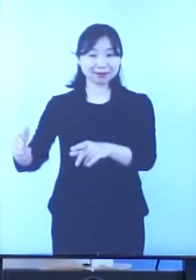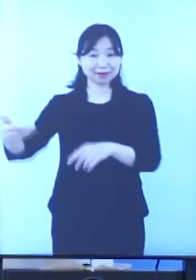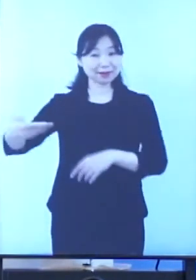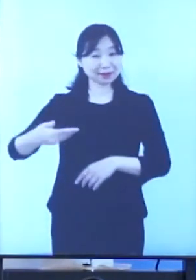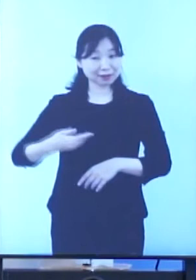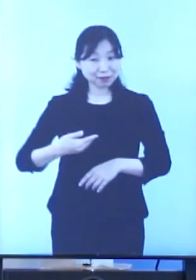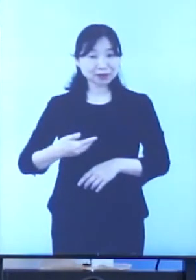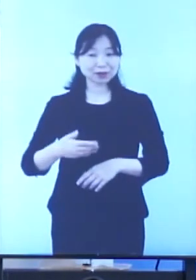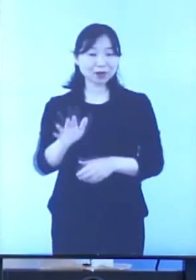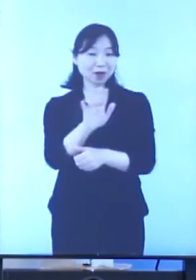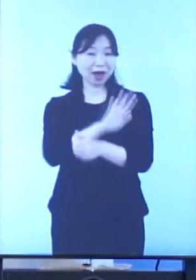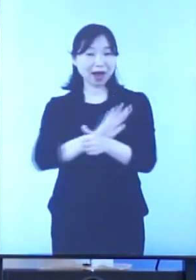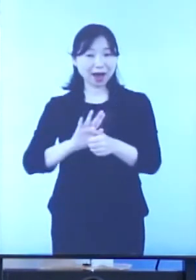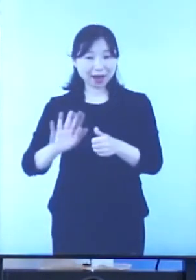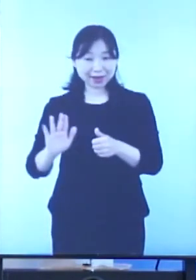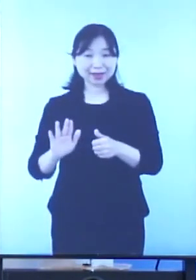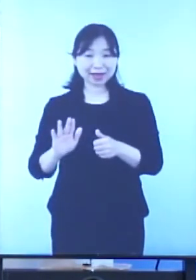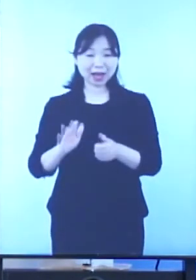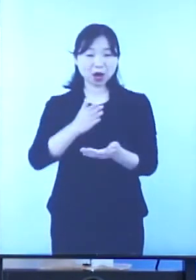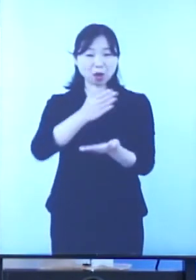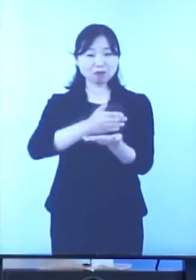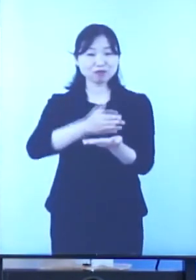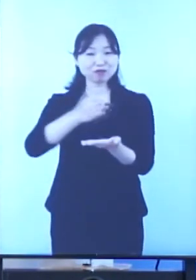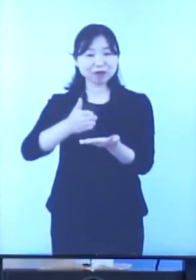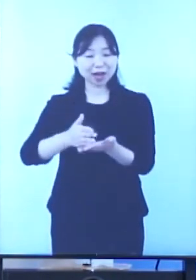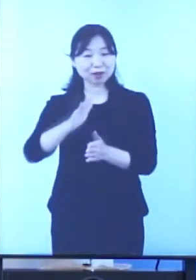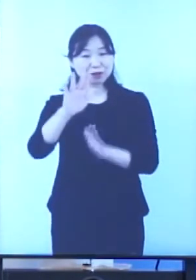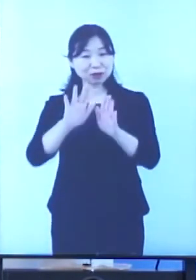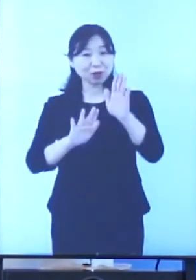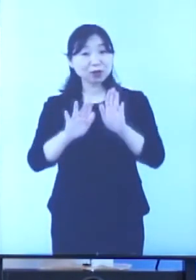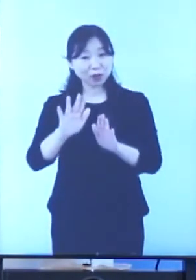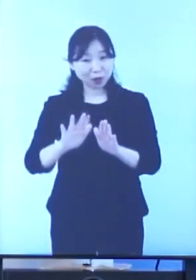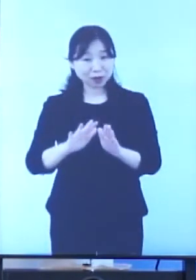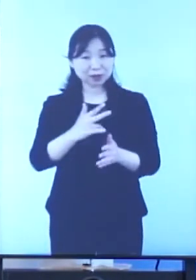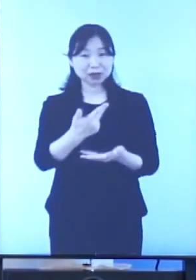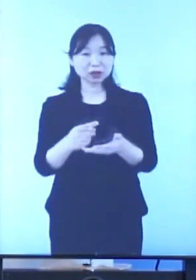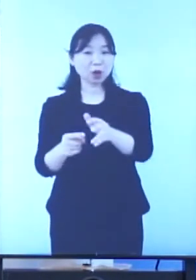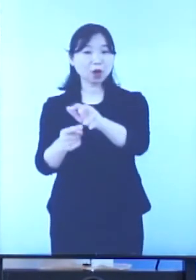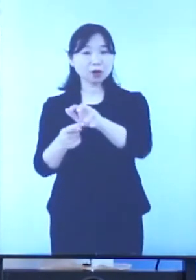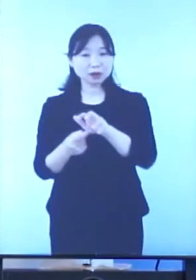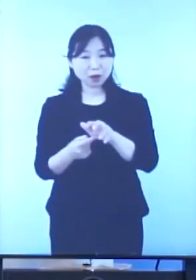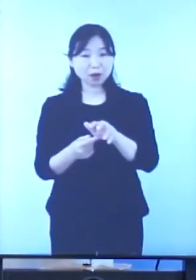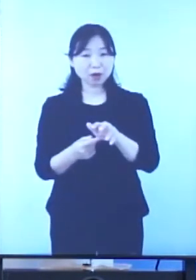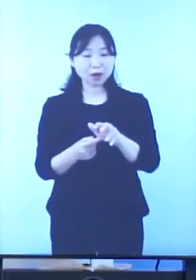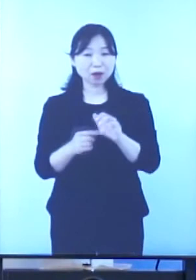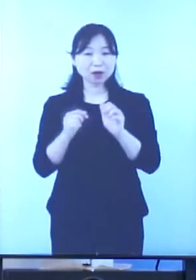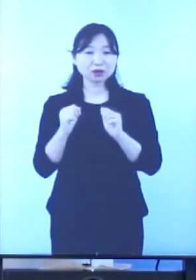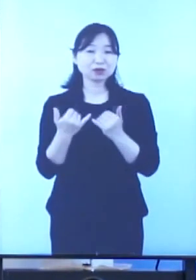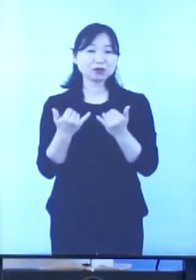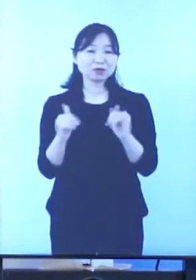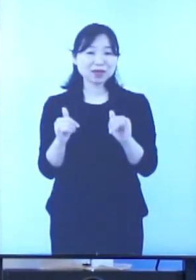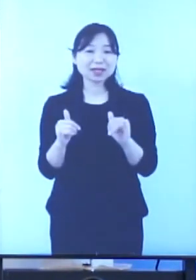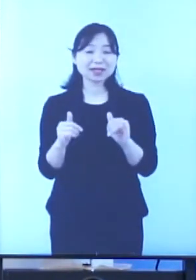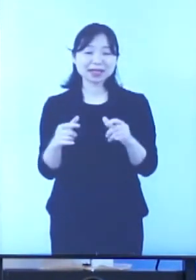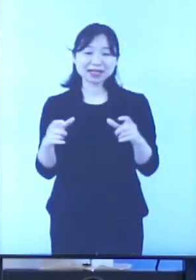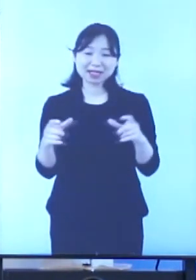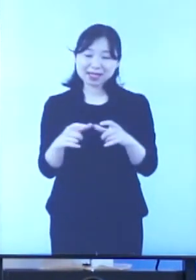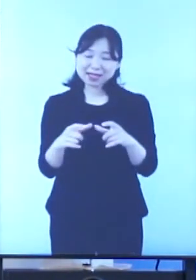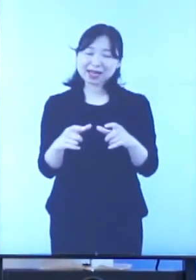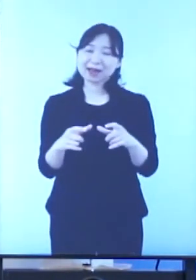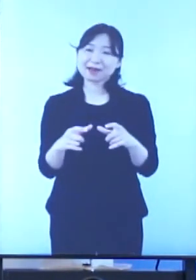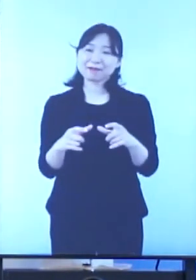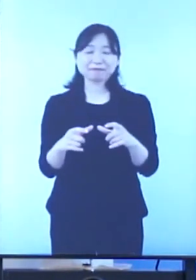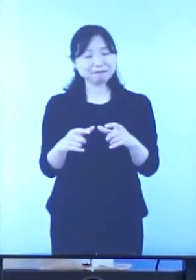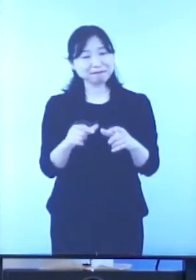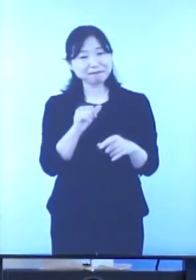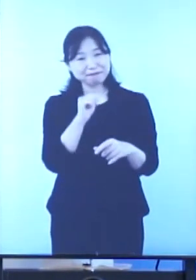その文化、あの選挙を分割された状況だとですね、市町村がですね、やはり市町村住民一体性がまあ損なうというふうな認識が知事に